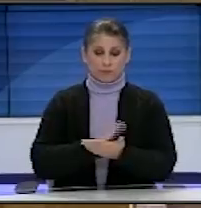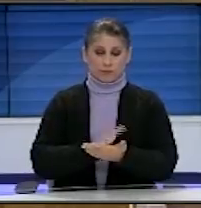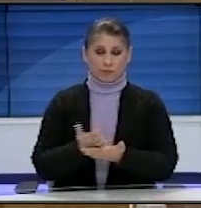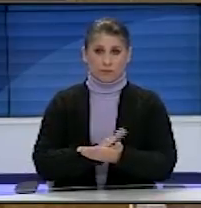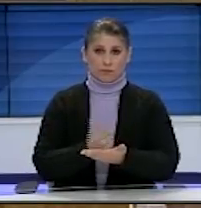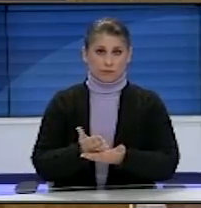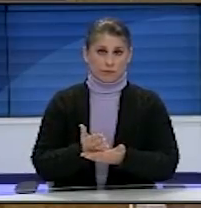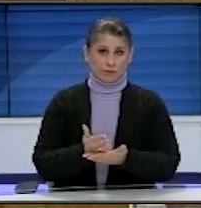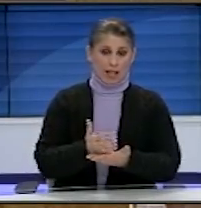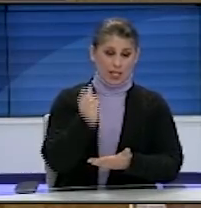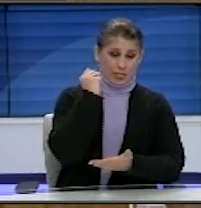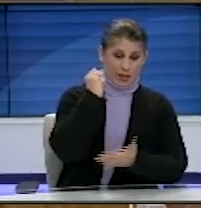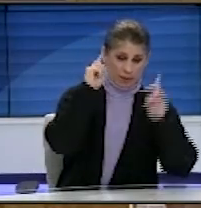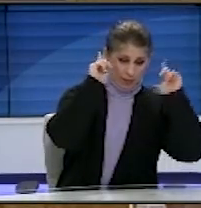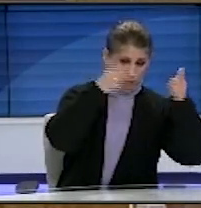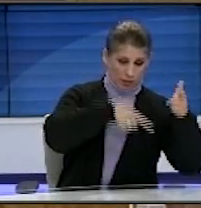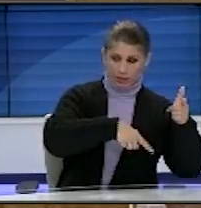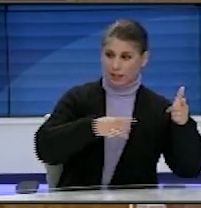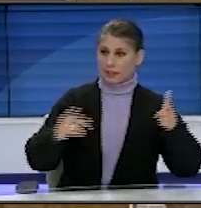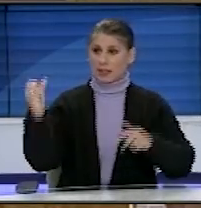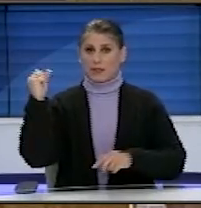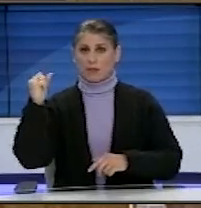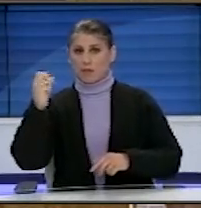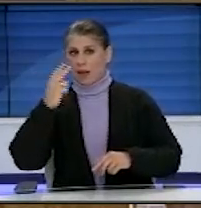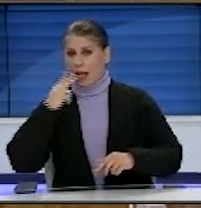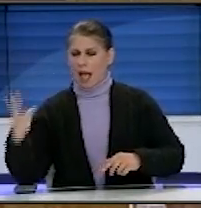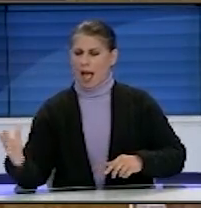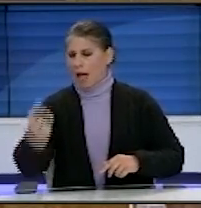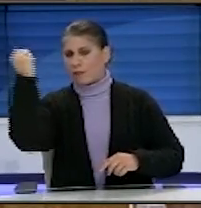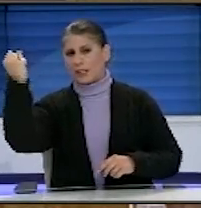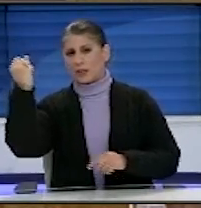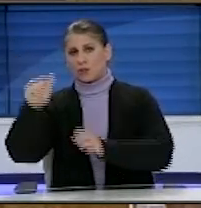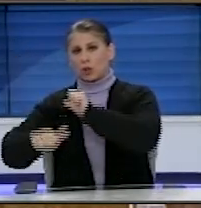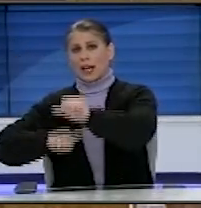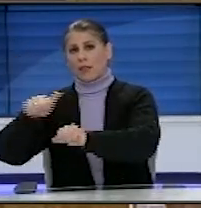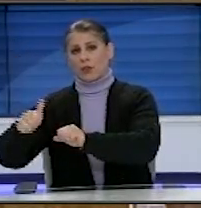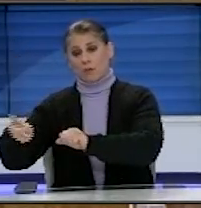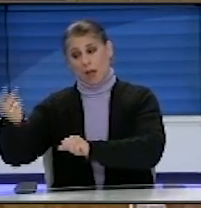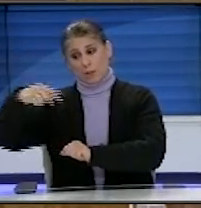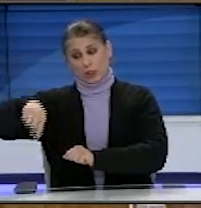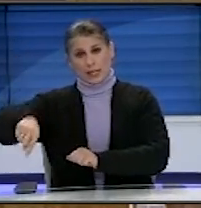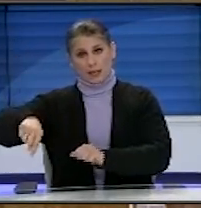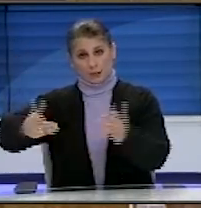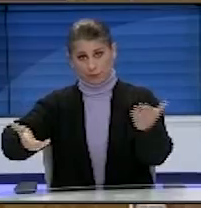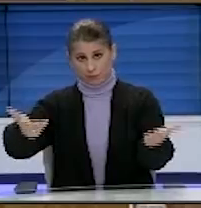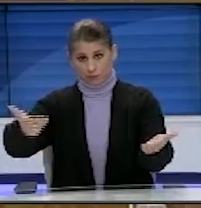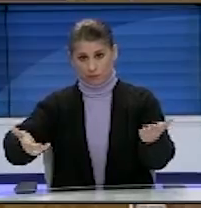στις δυνάμεις της δημοκρατίας από τη μια και τις δυνάμεις του αυταρχισμού και του αναθεωρητισμού από την